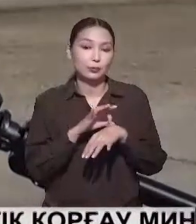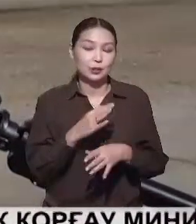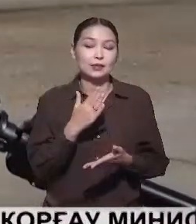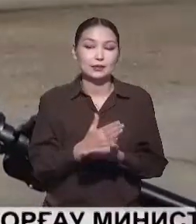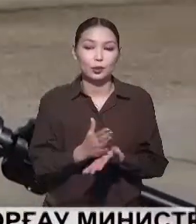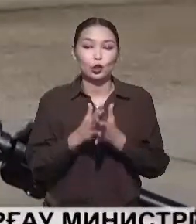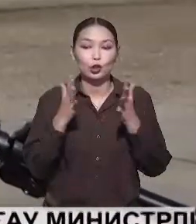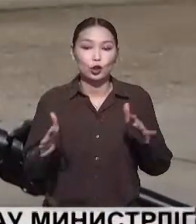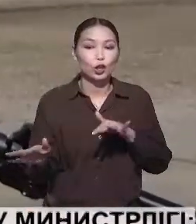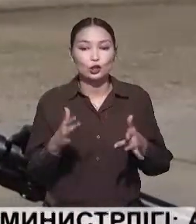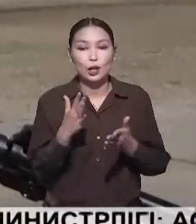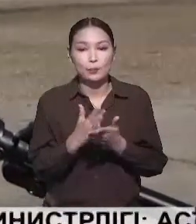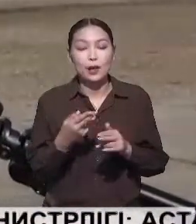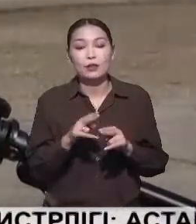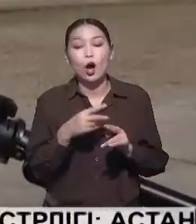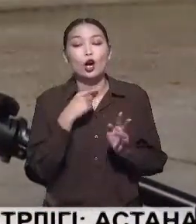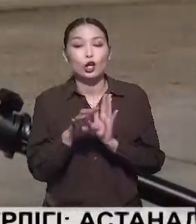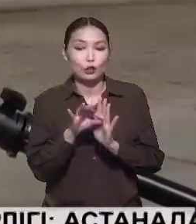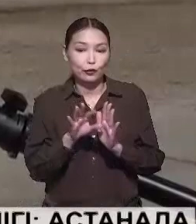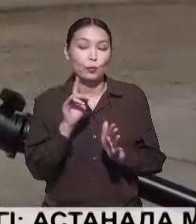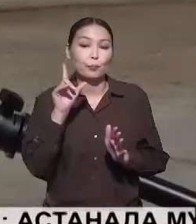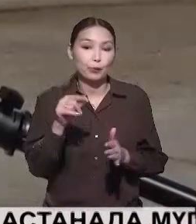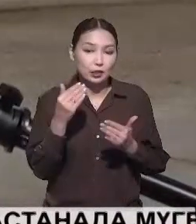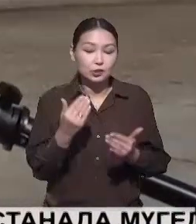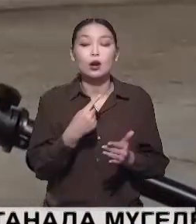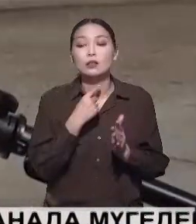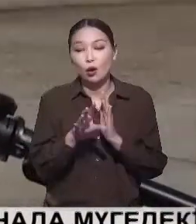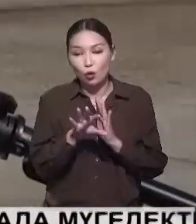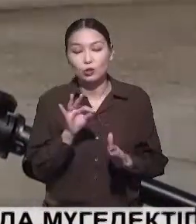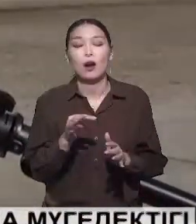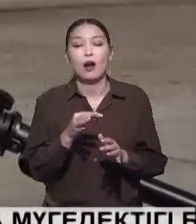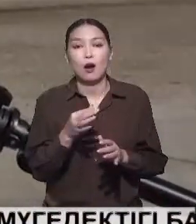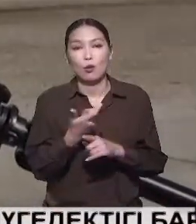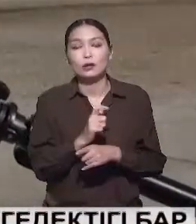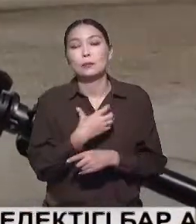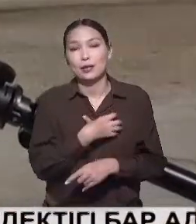қадам. Сол себептен референдумға барып, әркім өзінің таңдауын жасау өте маңызды деп есептеймін.